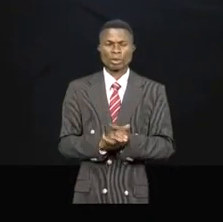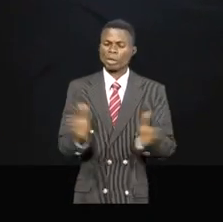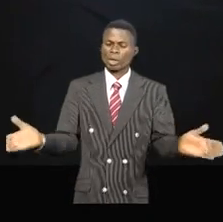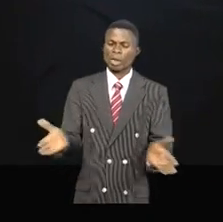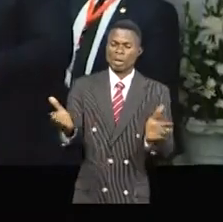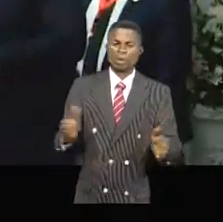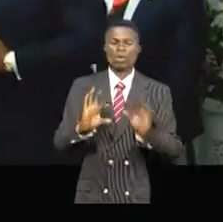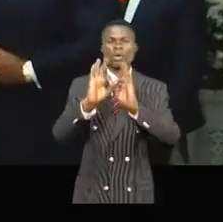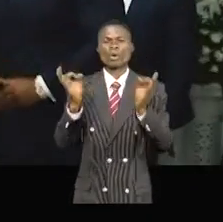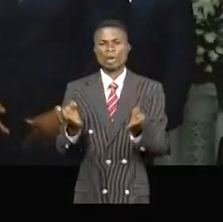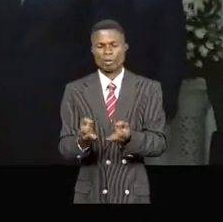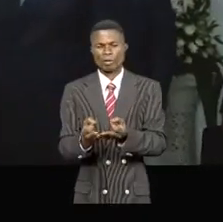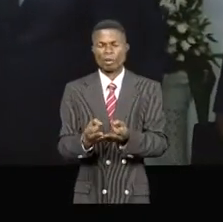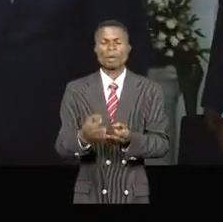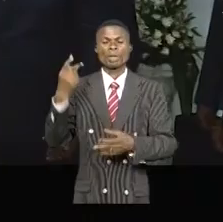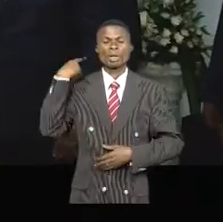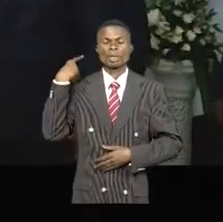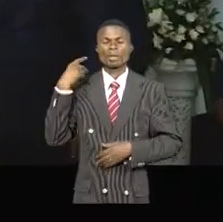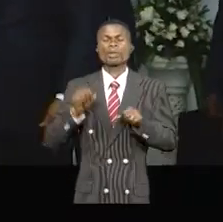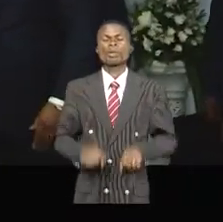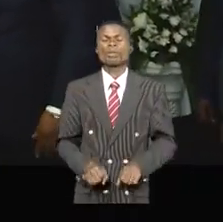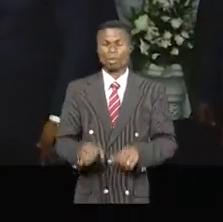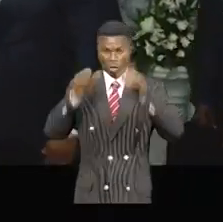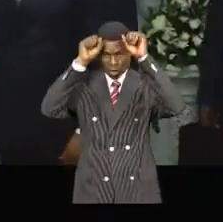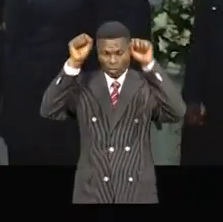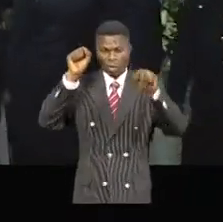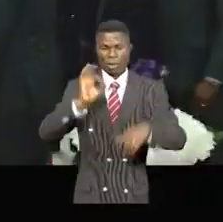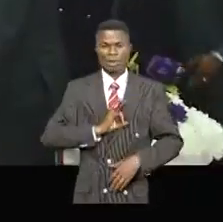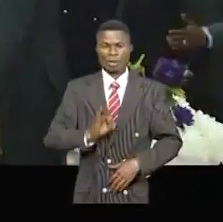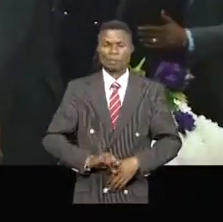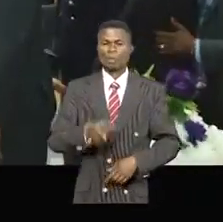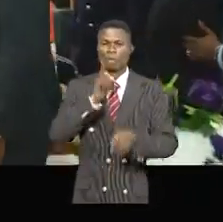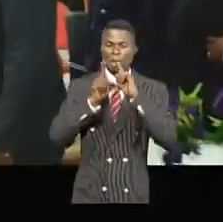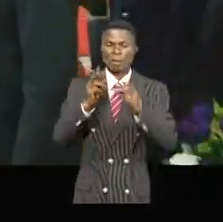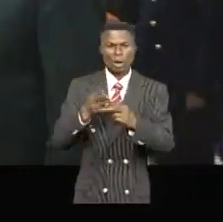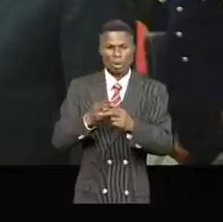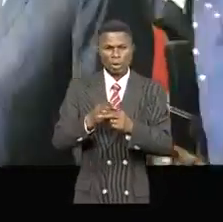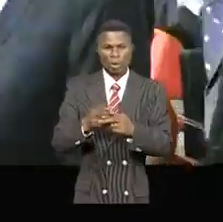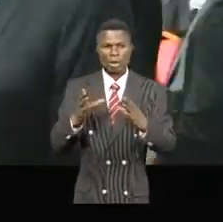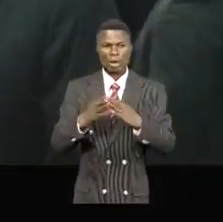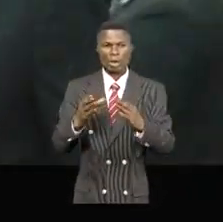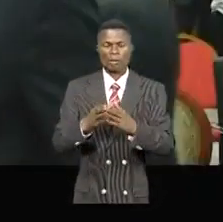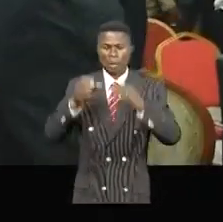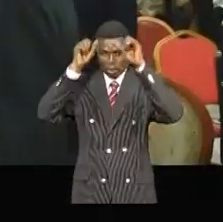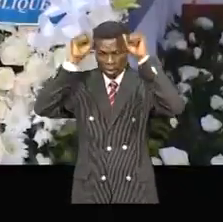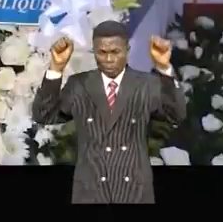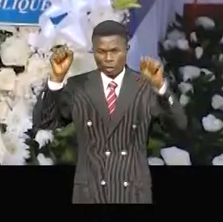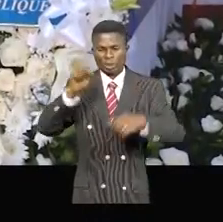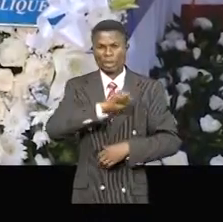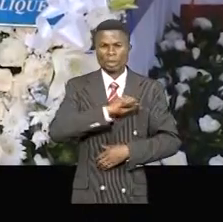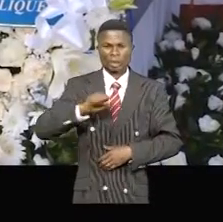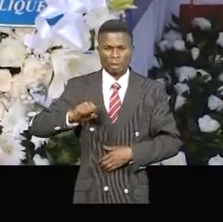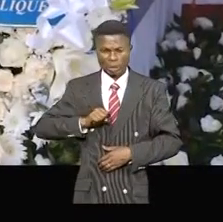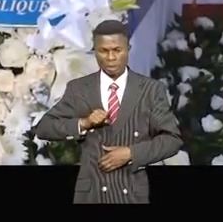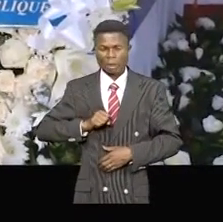famille biologique du défunt. Le chef de l'État a aussi échangé brièvement avec les présidents de deux chambres du Parlement,